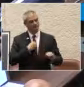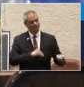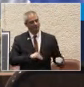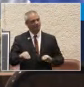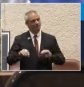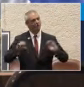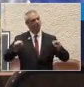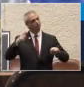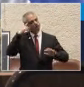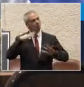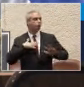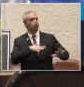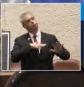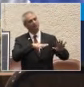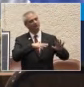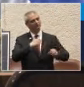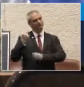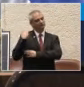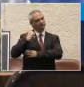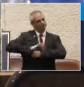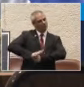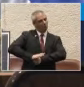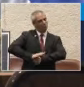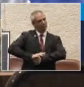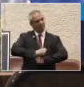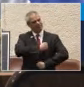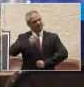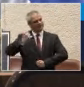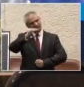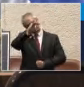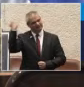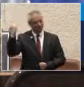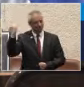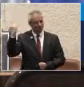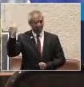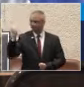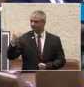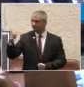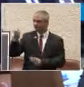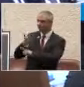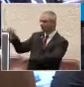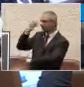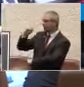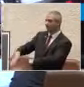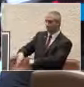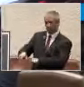סמכותני, לאומני וקיצוני? על זה היו הבחירות.